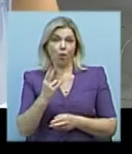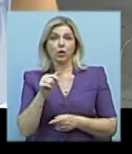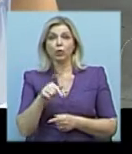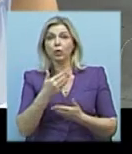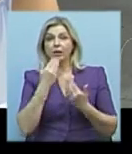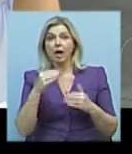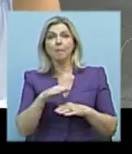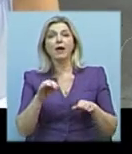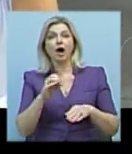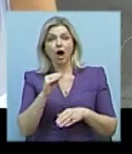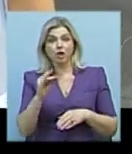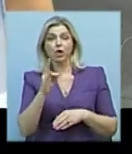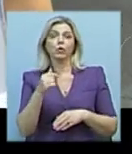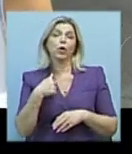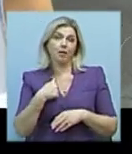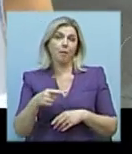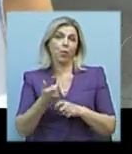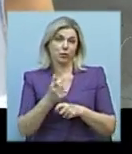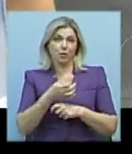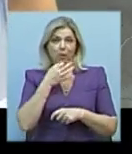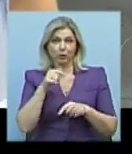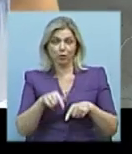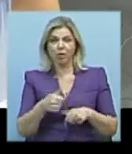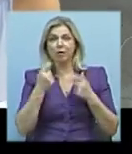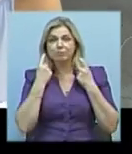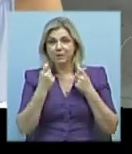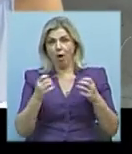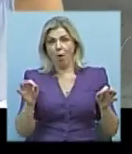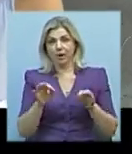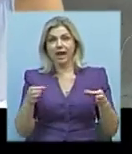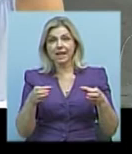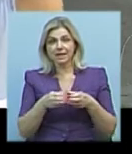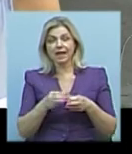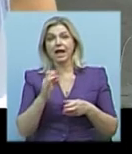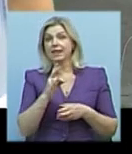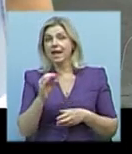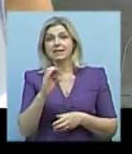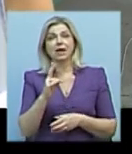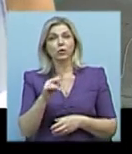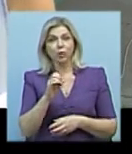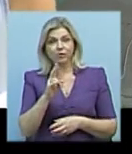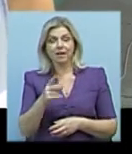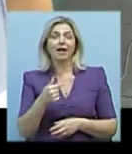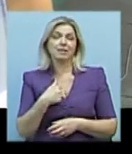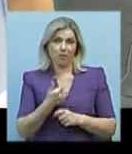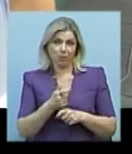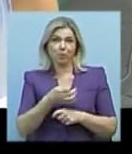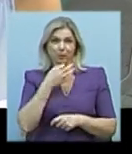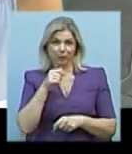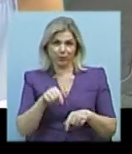пляжу, але нам тут дуже подобається. Тут дуже класний оркестр, ось. І хоч не Скадовськ, нам дуже подобається тут.